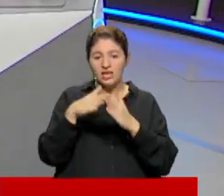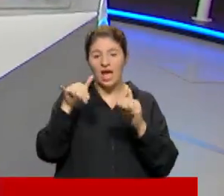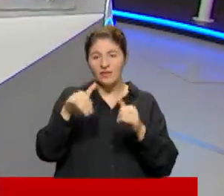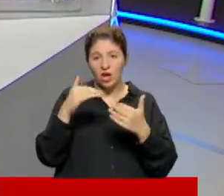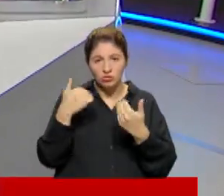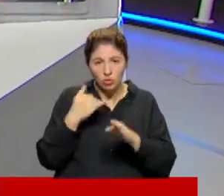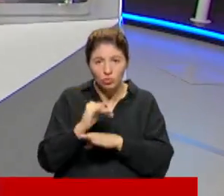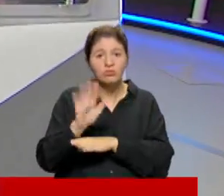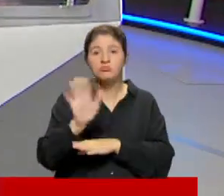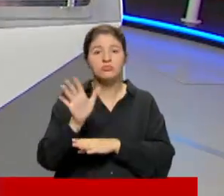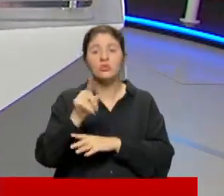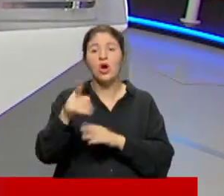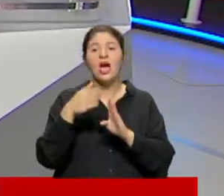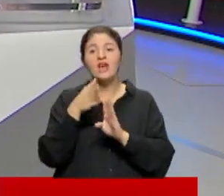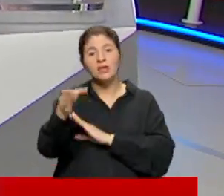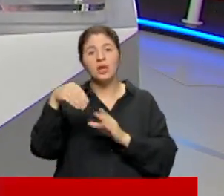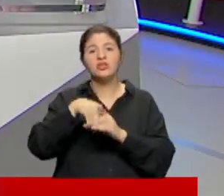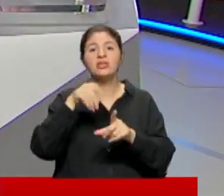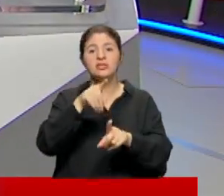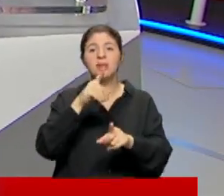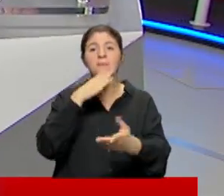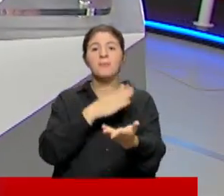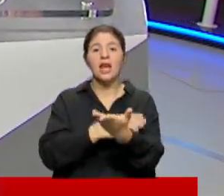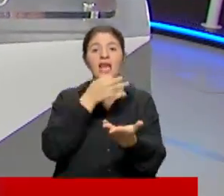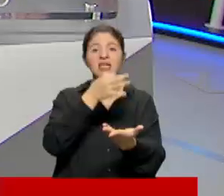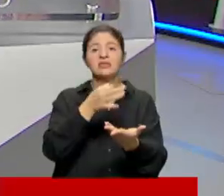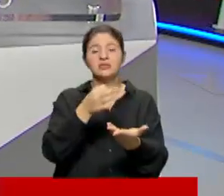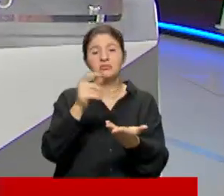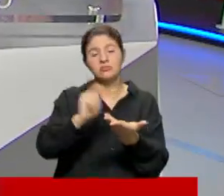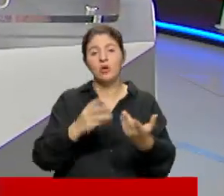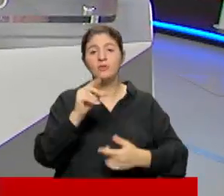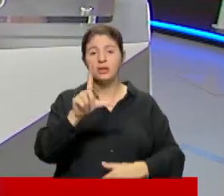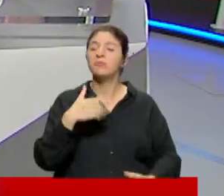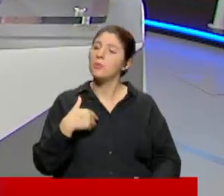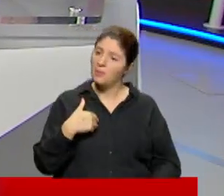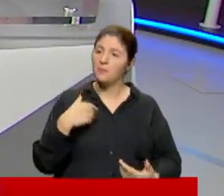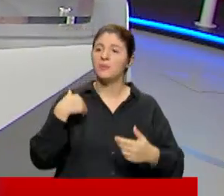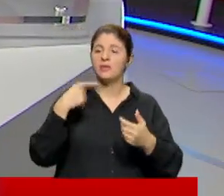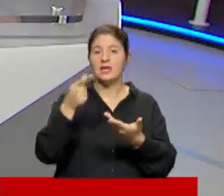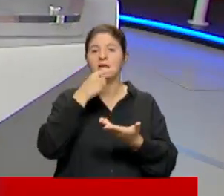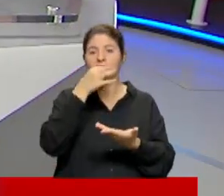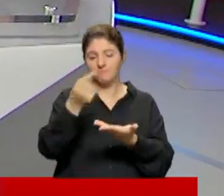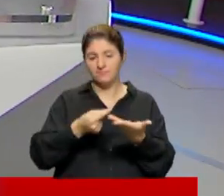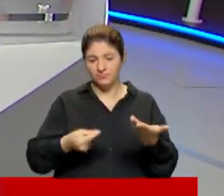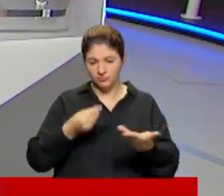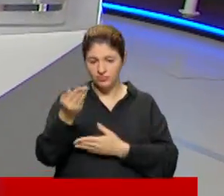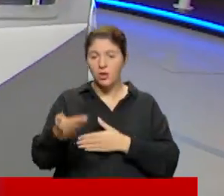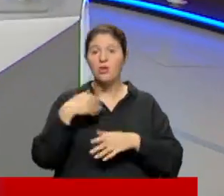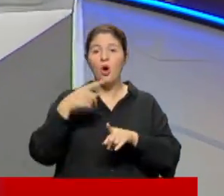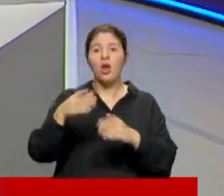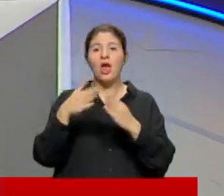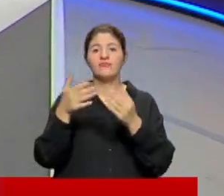yaşıyoruz Yok hayır yine de o haneye girmek için izin belgesi izin dilekçesi gerekiyor Tamam eşimizin dilekçesi verdi benc O yere